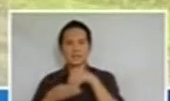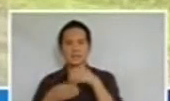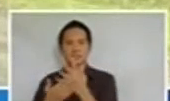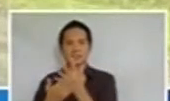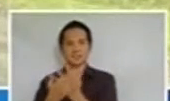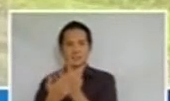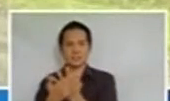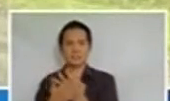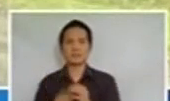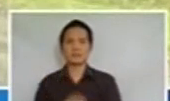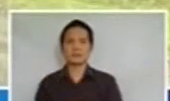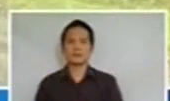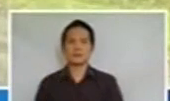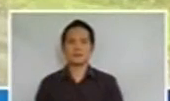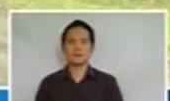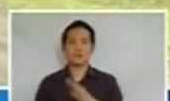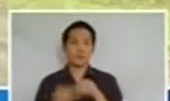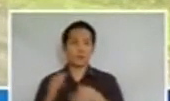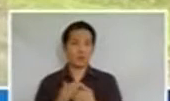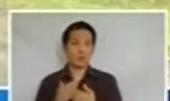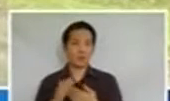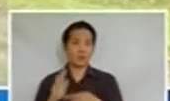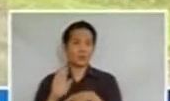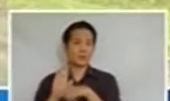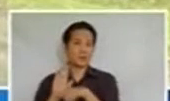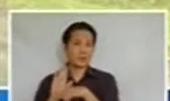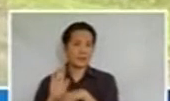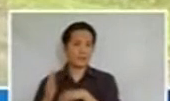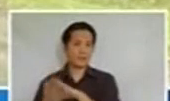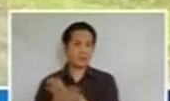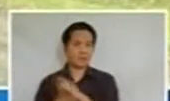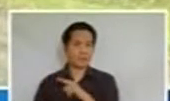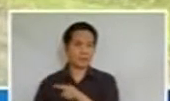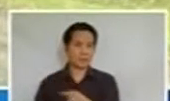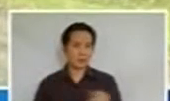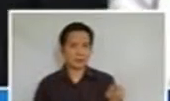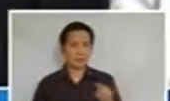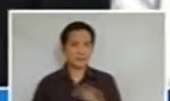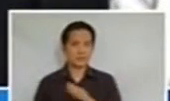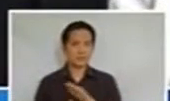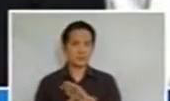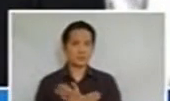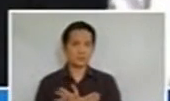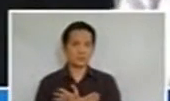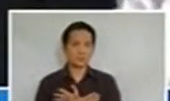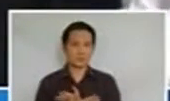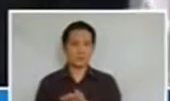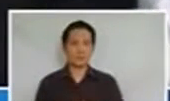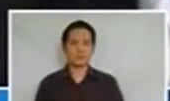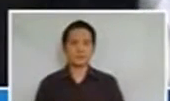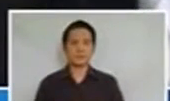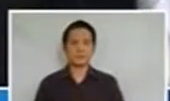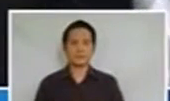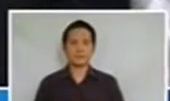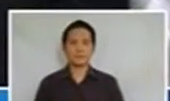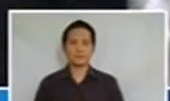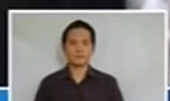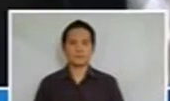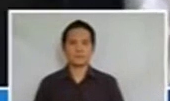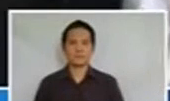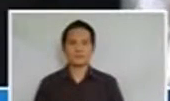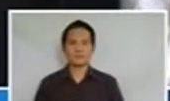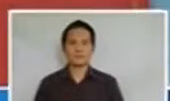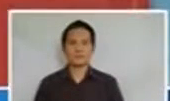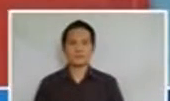City, Daniel Grace de Guzman ng PTV Cordillera. Para sa bayan. Maraming salamat, Daniel Grace de